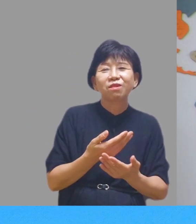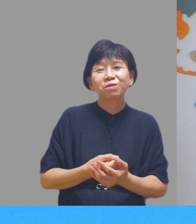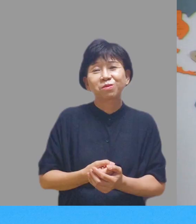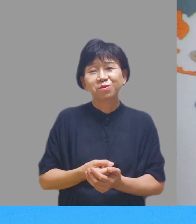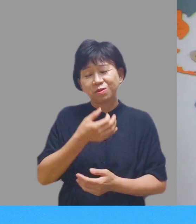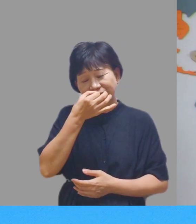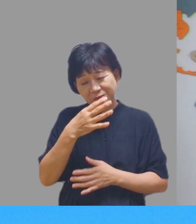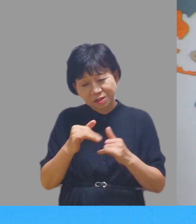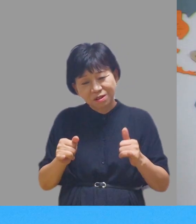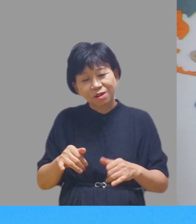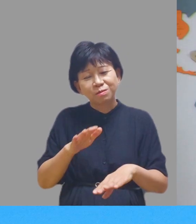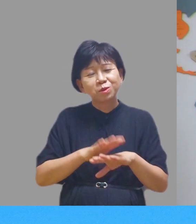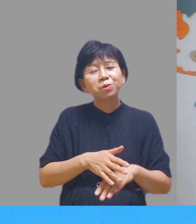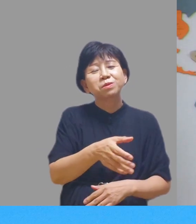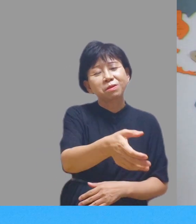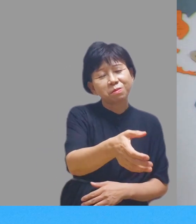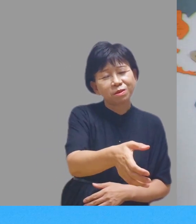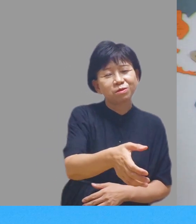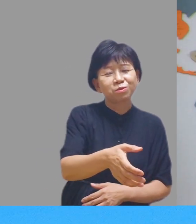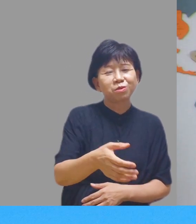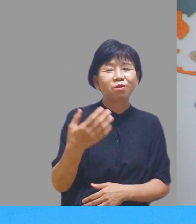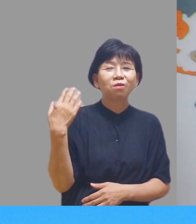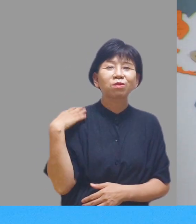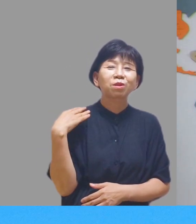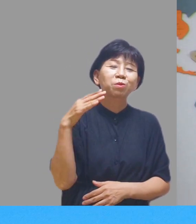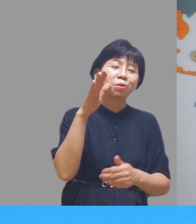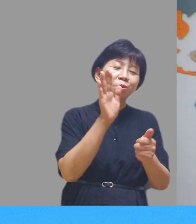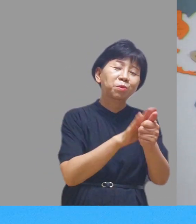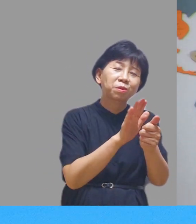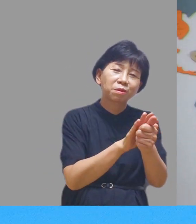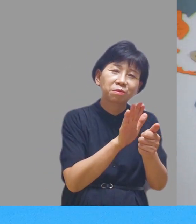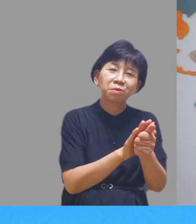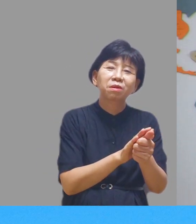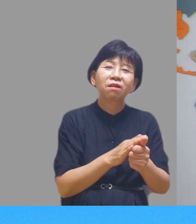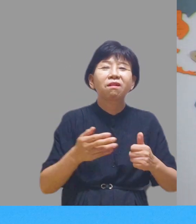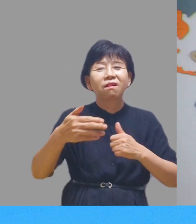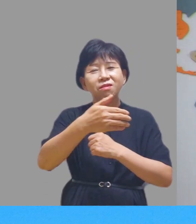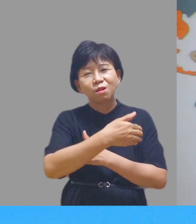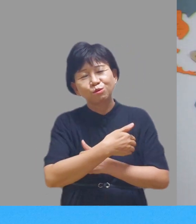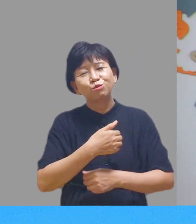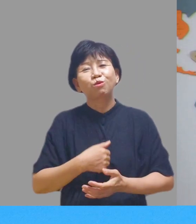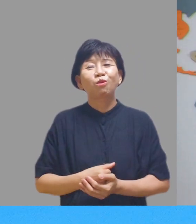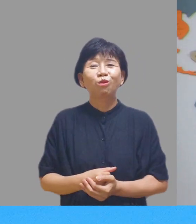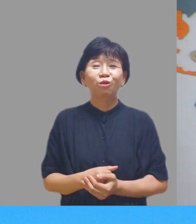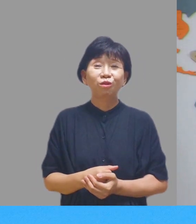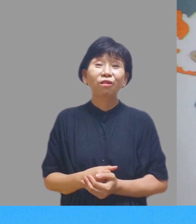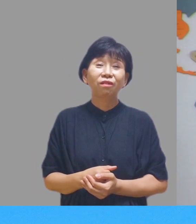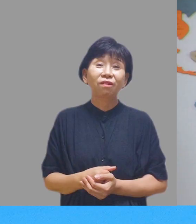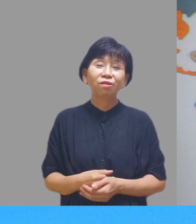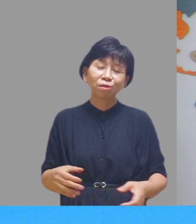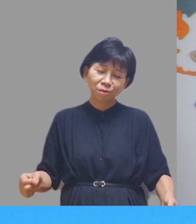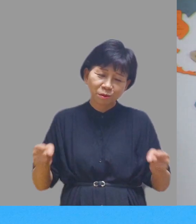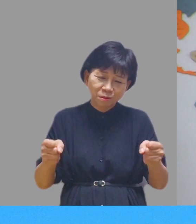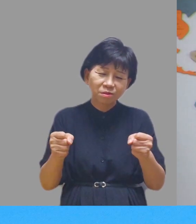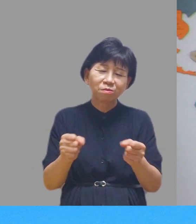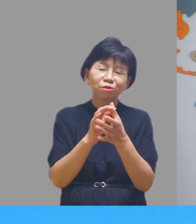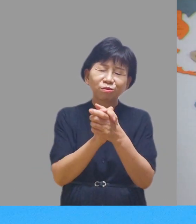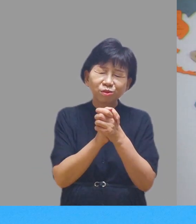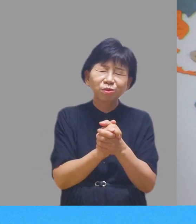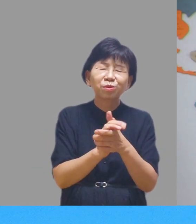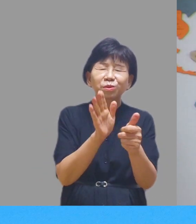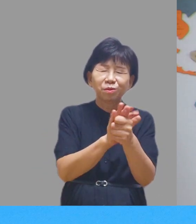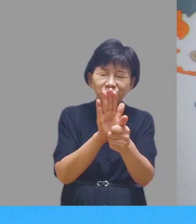손도 잡아주시고, 또 어깨도 토닥토닥 해주시고, 함께 안아주기도 하시고, 또 손잡고 기도해주기도